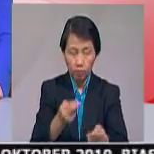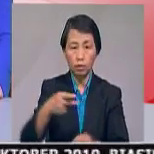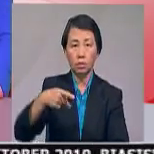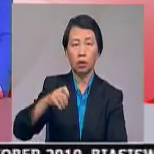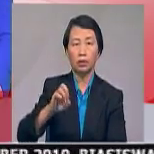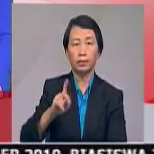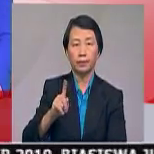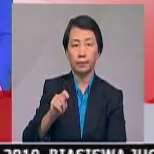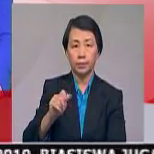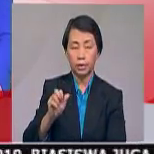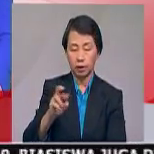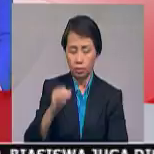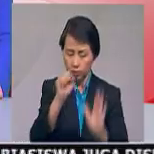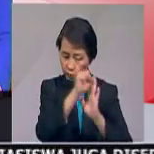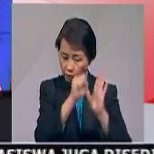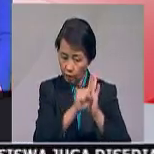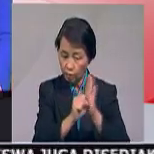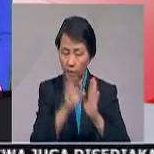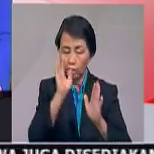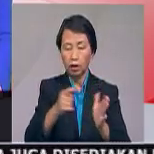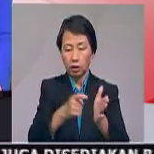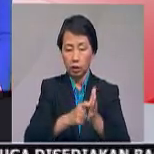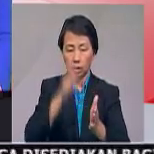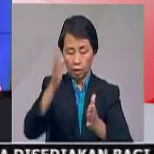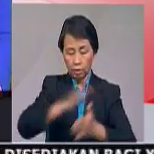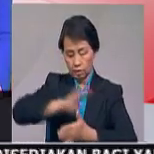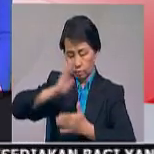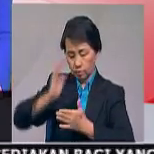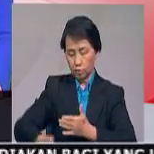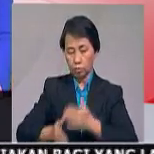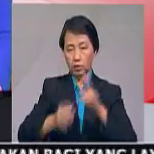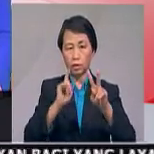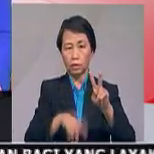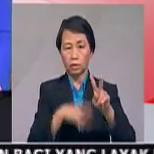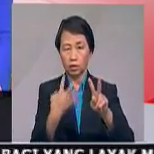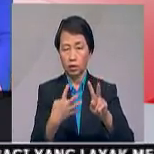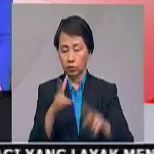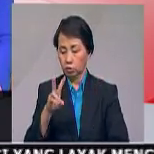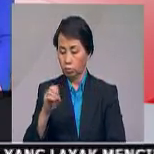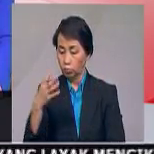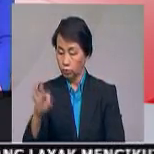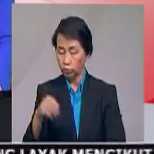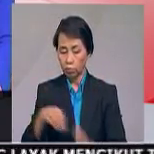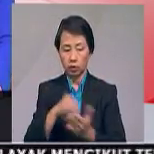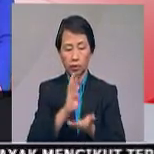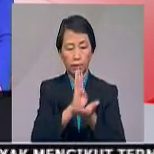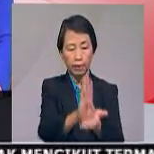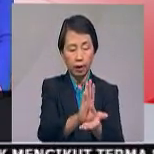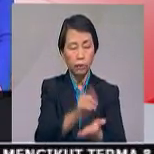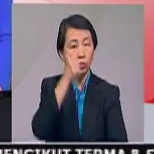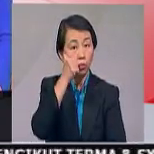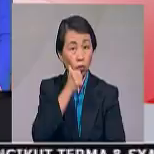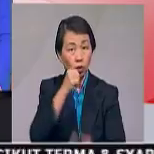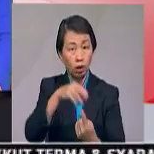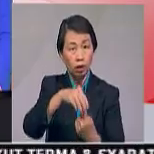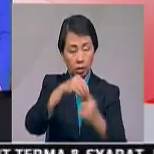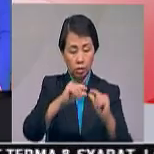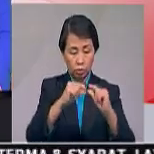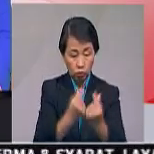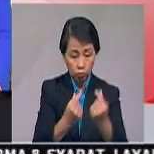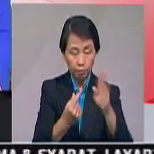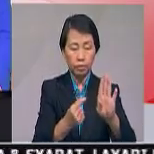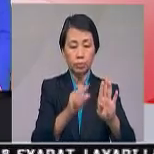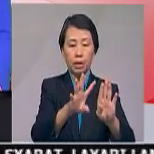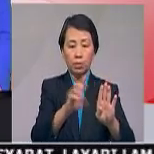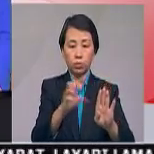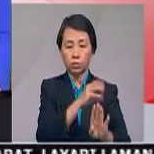yang diperlukan dan ia dijangka selesai pada suku tahun kedua 2019 dalam membantu wanita, khususnya Kumpulan